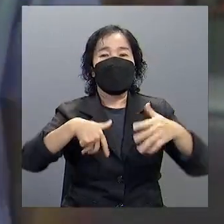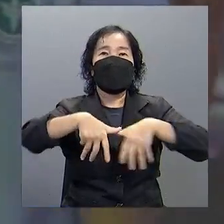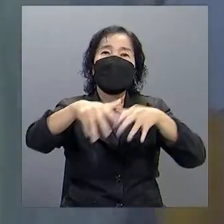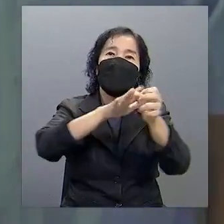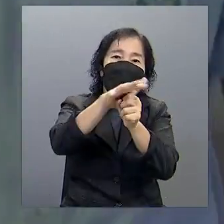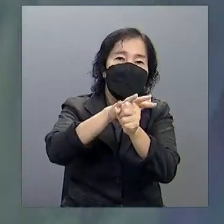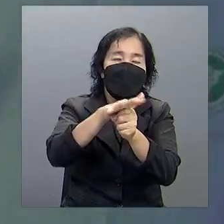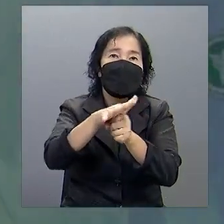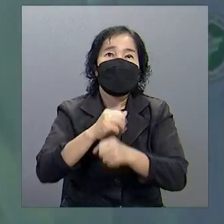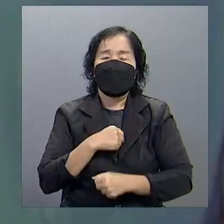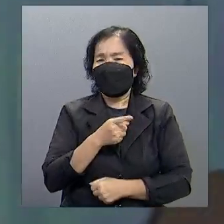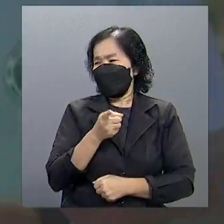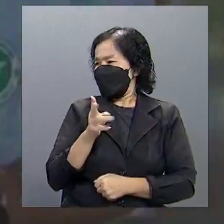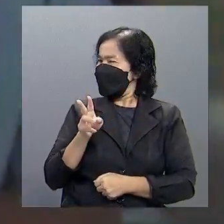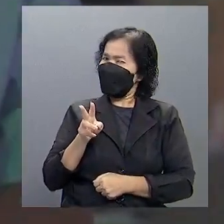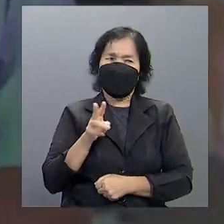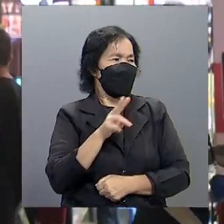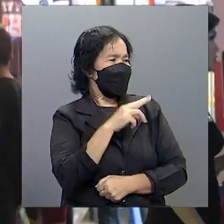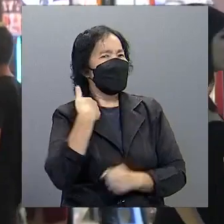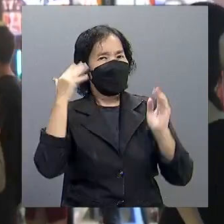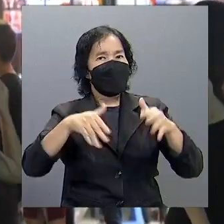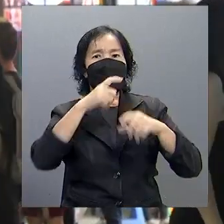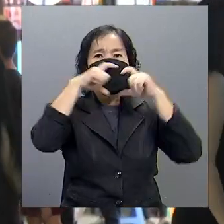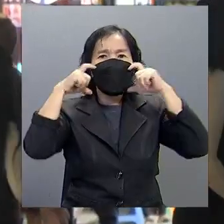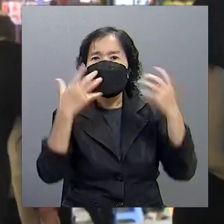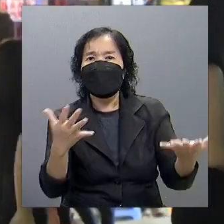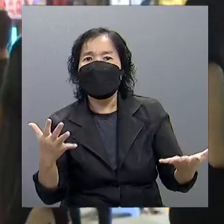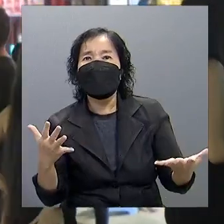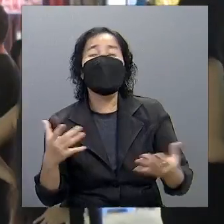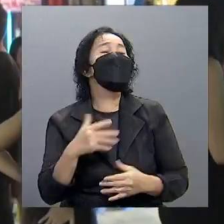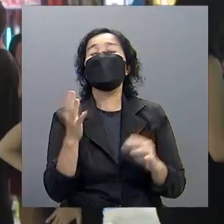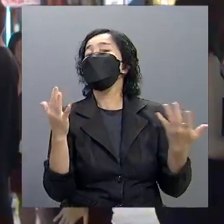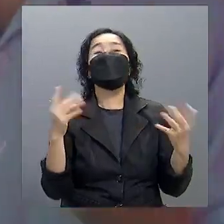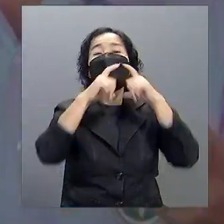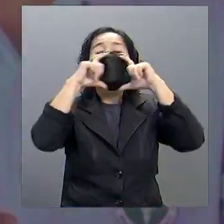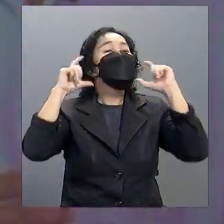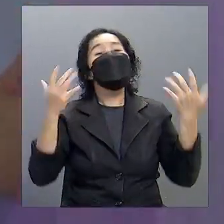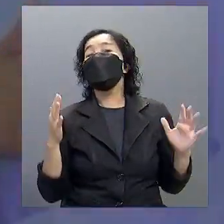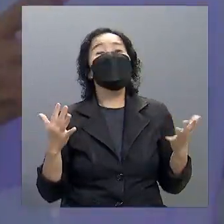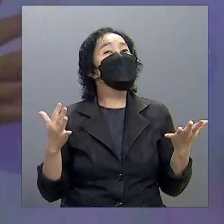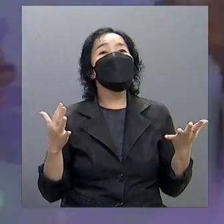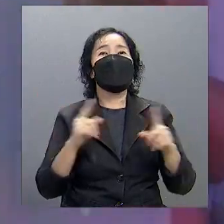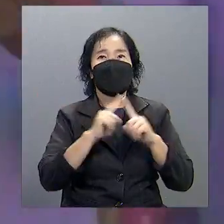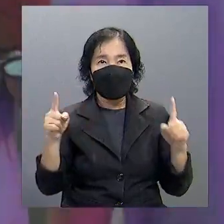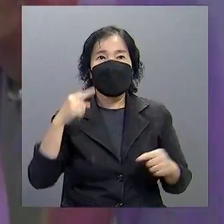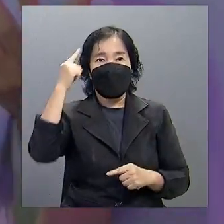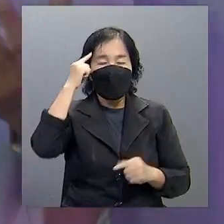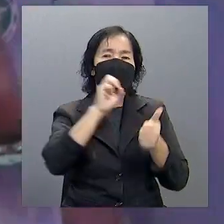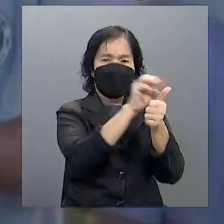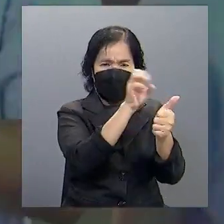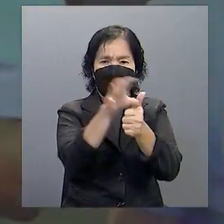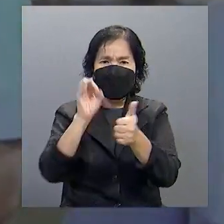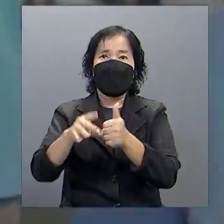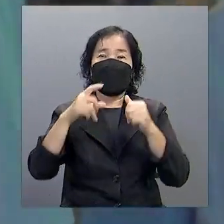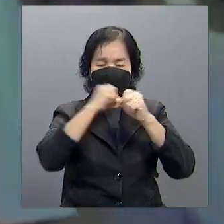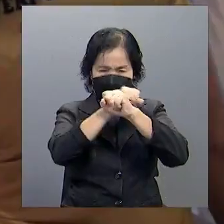สังเกตได้ว่าคนที่นี่ก็เริ่มไม่ค่อยใส่แมสกันเท่าไหร่แล้วนะ ไม่ใส่เลยแต่ว่าก็พยายามพูดคุยว่าเวลานั่งกับแขกก็